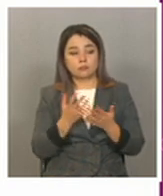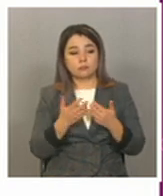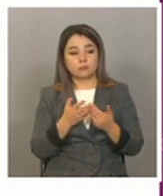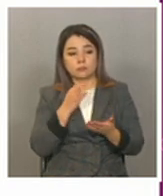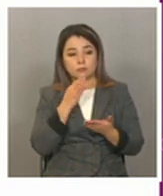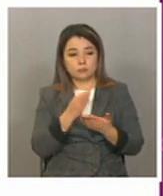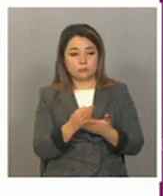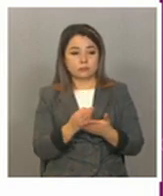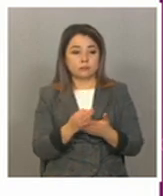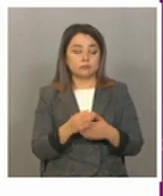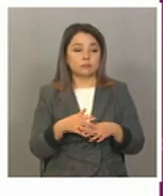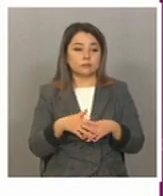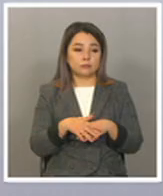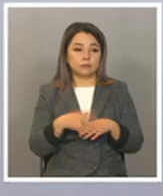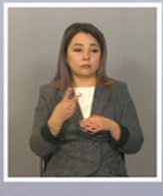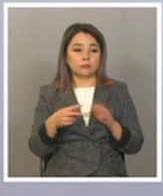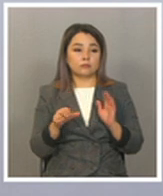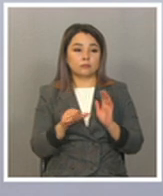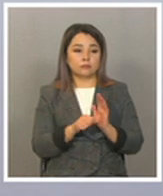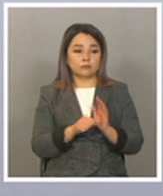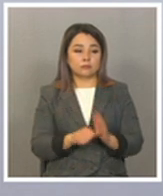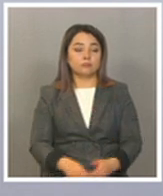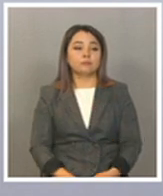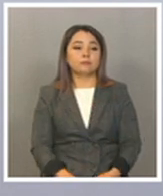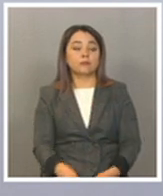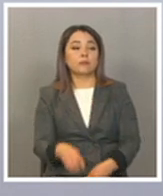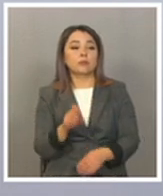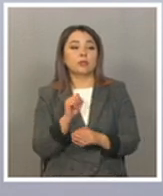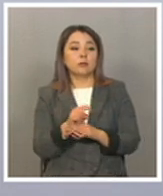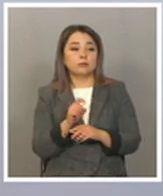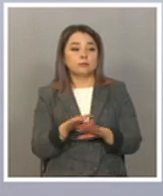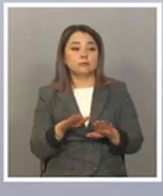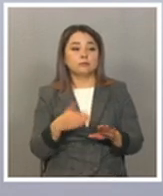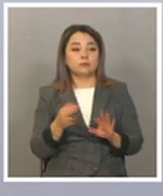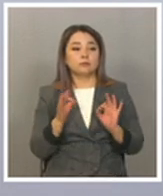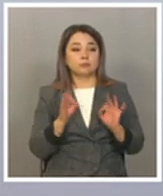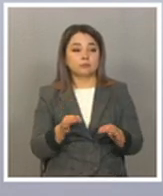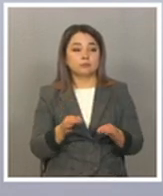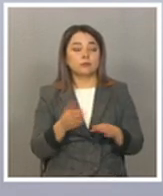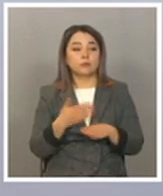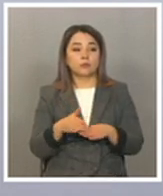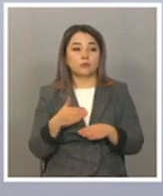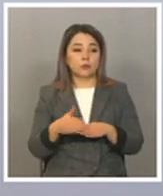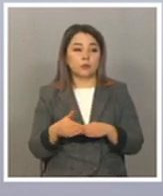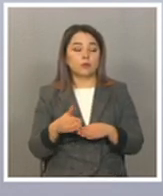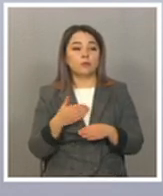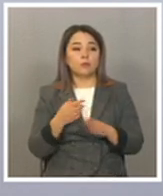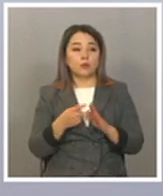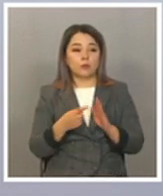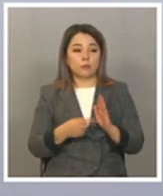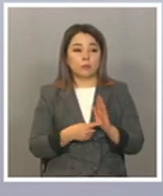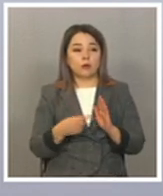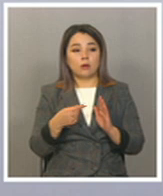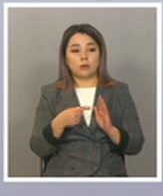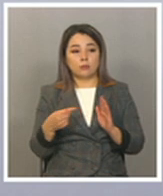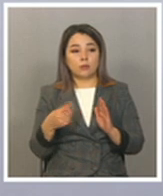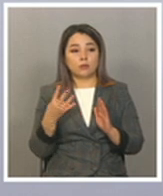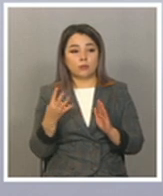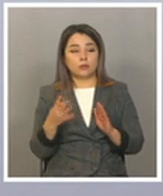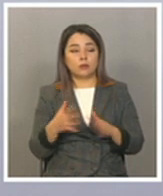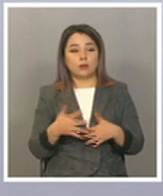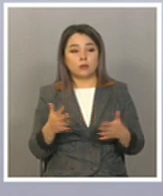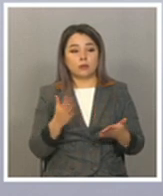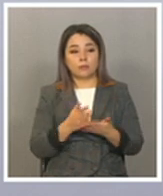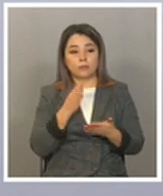жауабы 26. Тапсырма. Дұрыс бөлшектің бөлімі алымынан 4-ке артық.